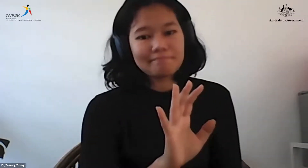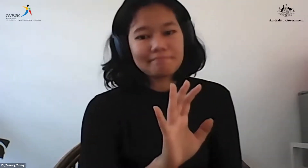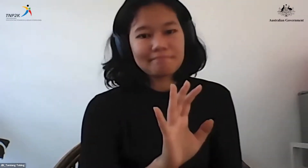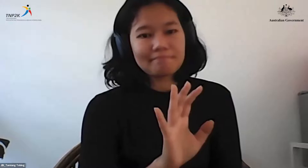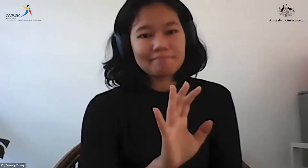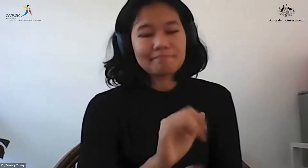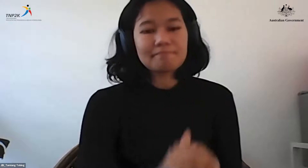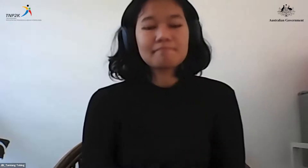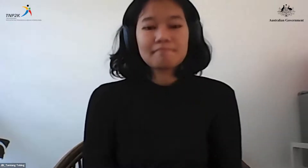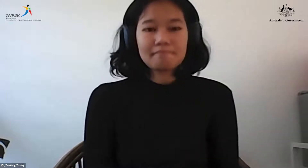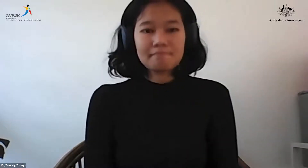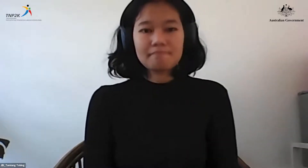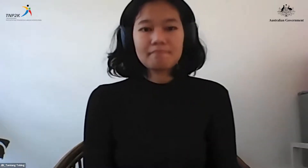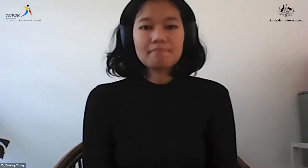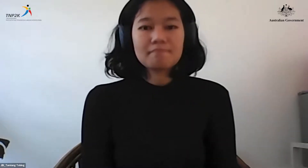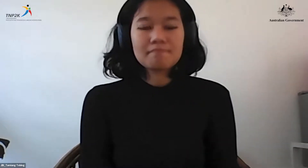tidak hanya sekedar di